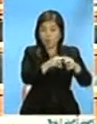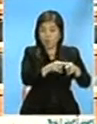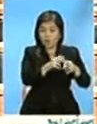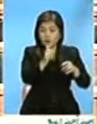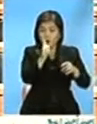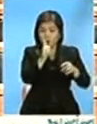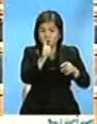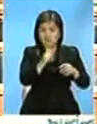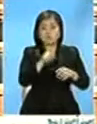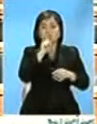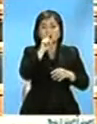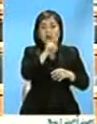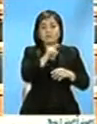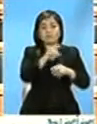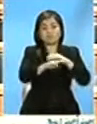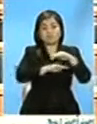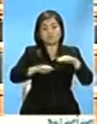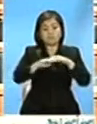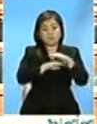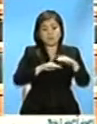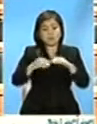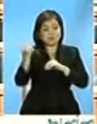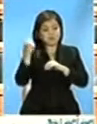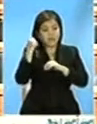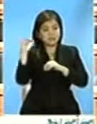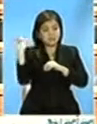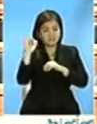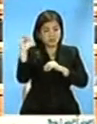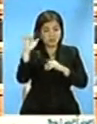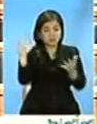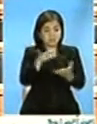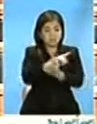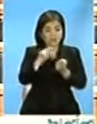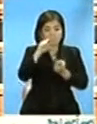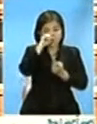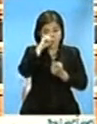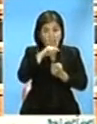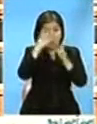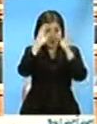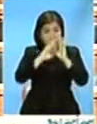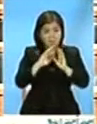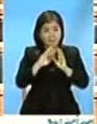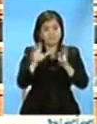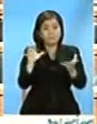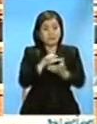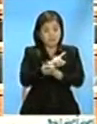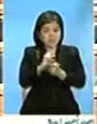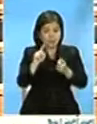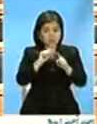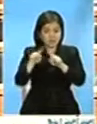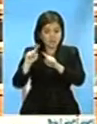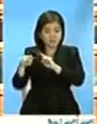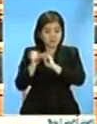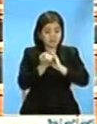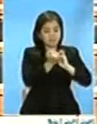บนหลักการที่มันยังอ่อนด้อยในสังคมนี้ในเชิงวัฒนธรรมนะครับผมคิดว่าสังคมไทยใช้ความสัมพันธ์ทุกฝ่ายครับมีความสัมพันธ์กันหม